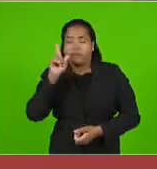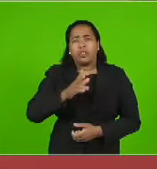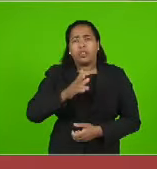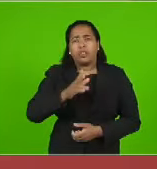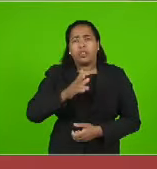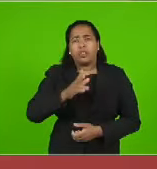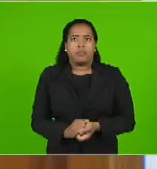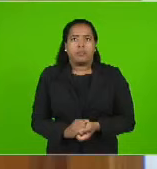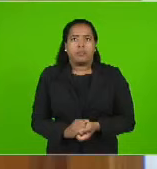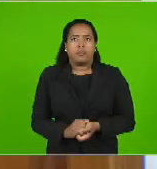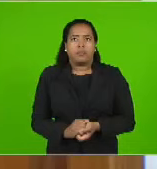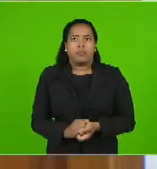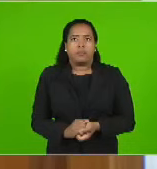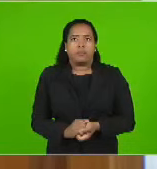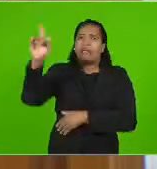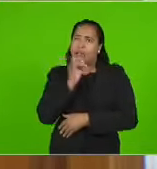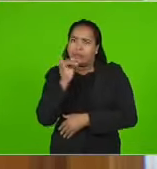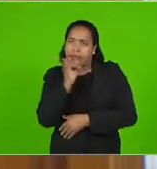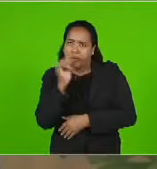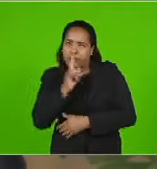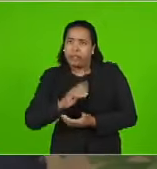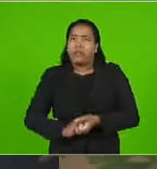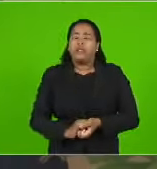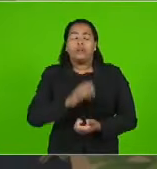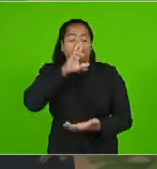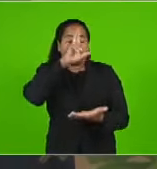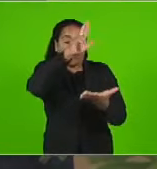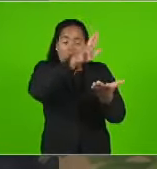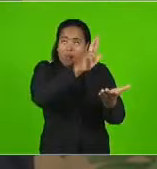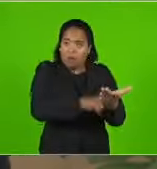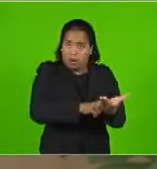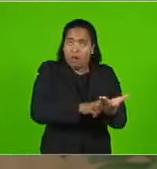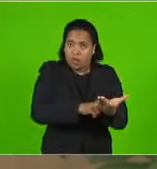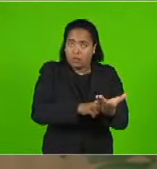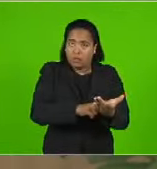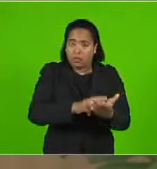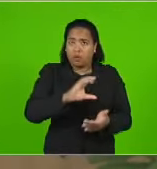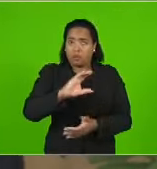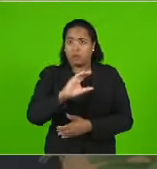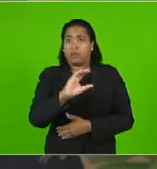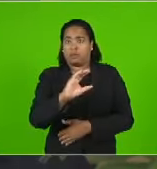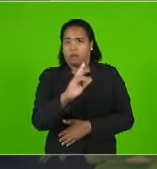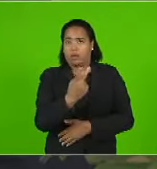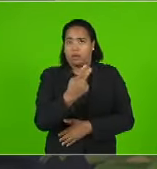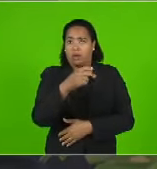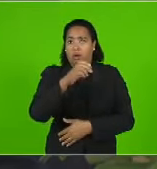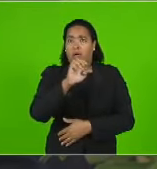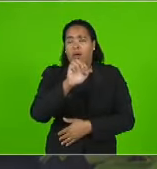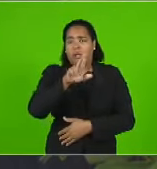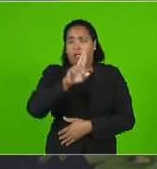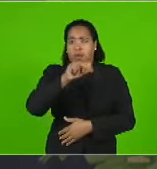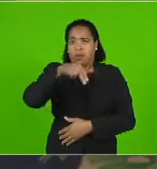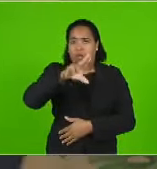было цезий, в свине был обнаружен цезий. Это результат был взрыва в Чернобыле.